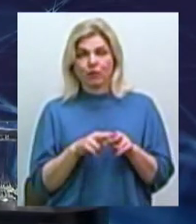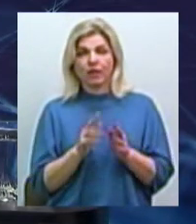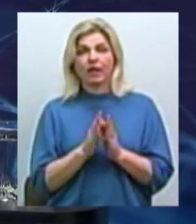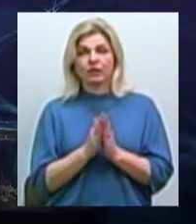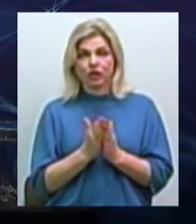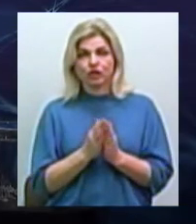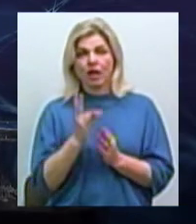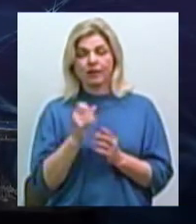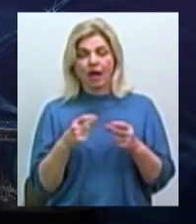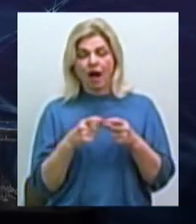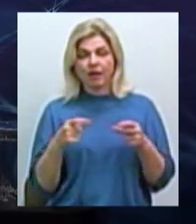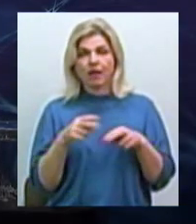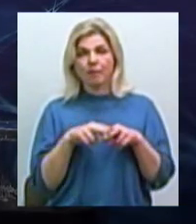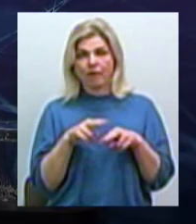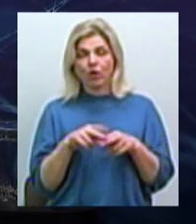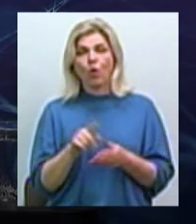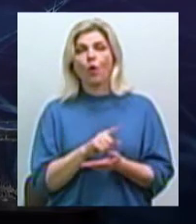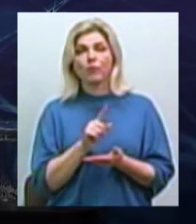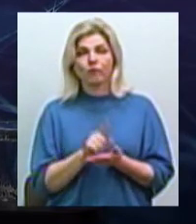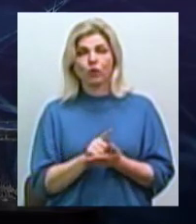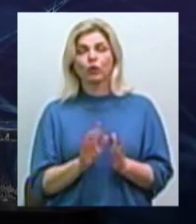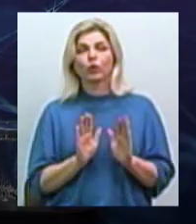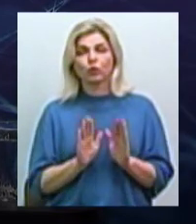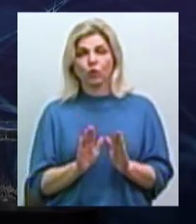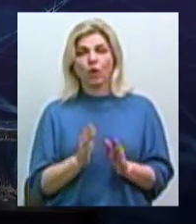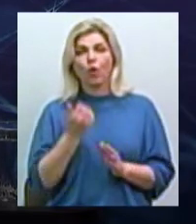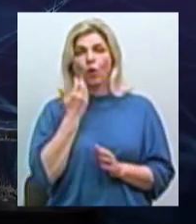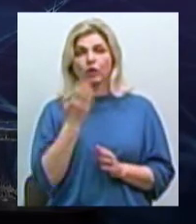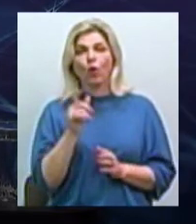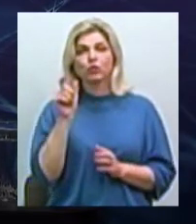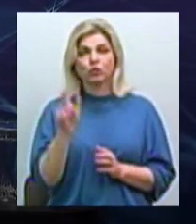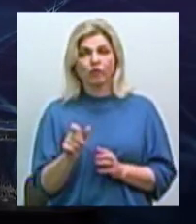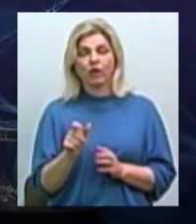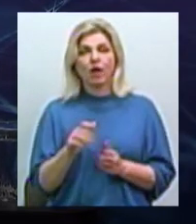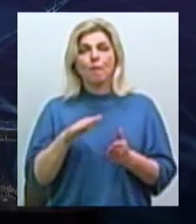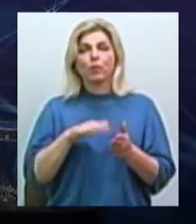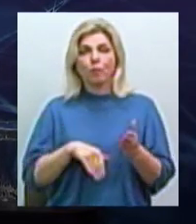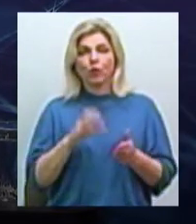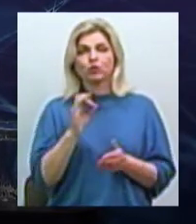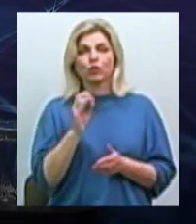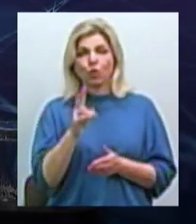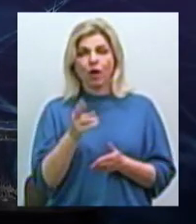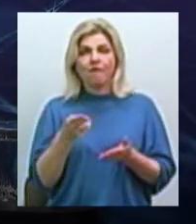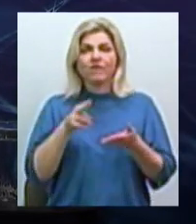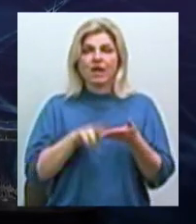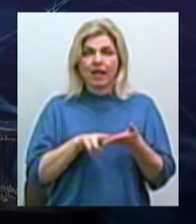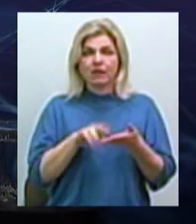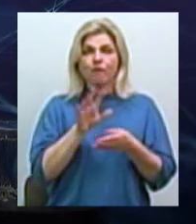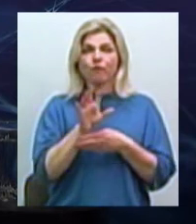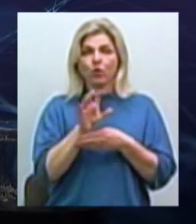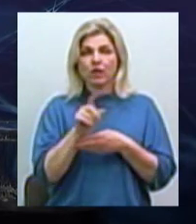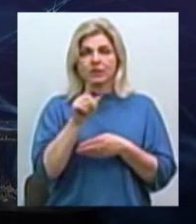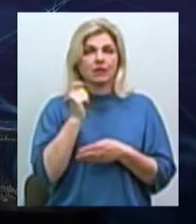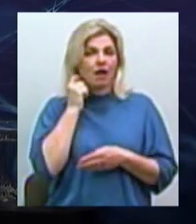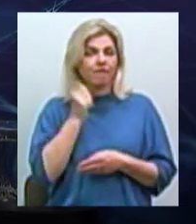на ID-карту обов'язкова лише у разі, коли особа пропустила термін вклеювання фотографії за